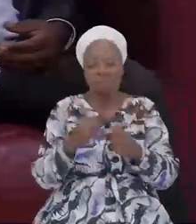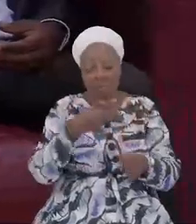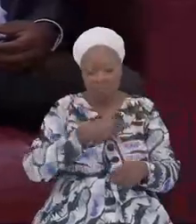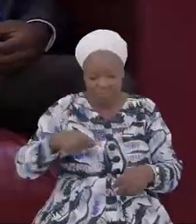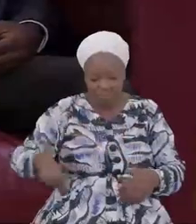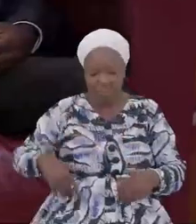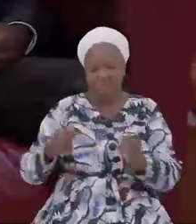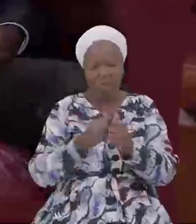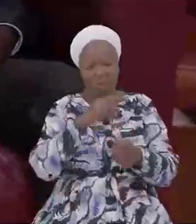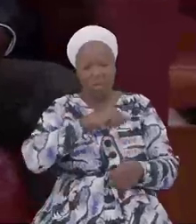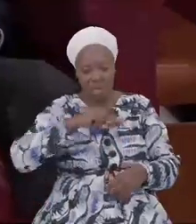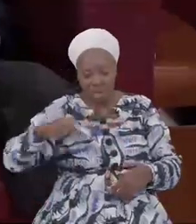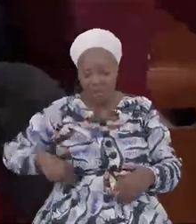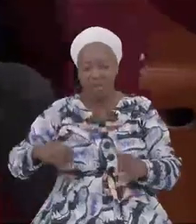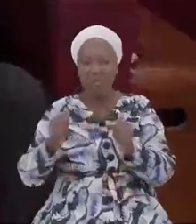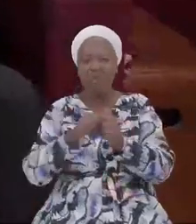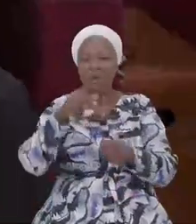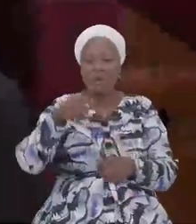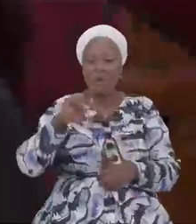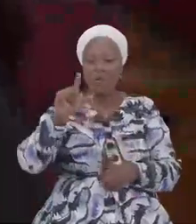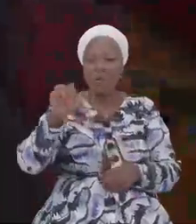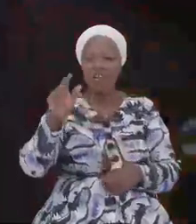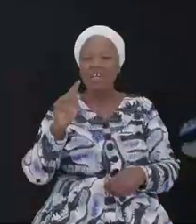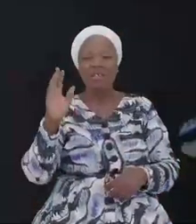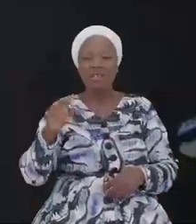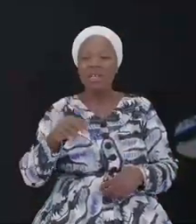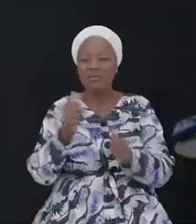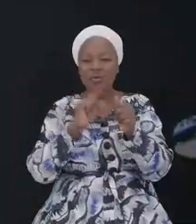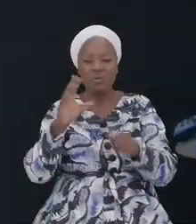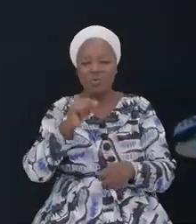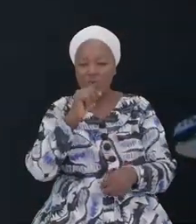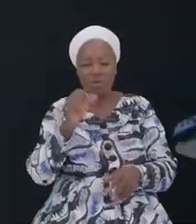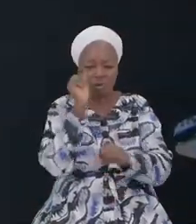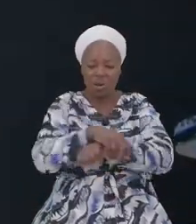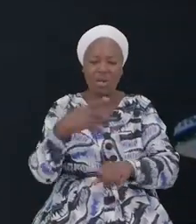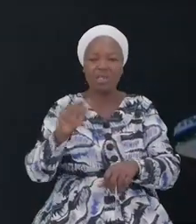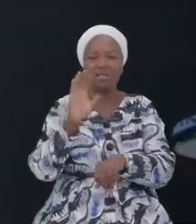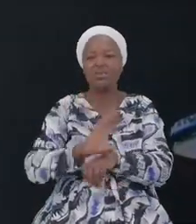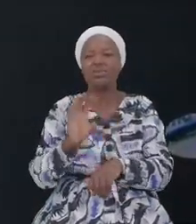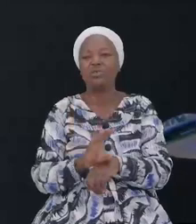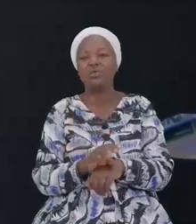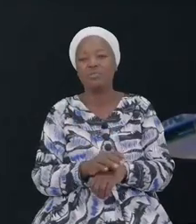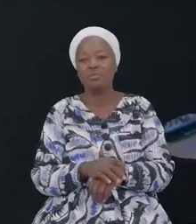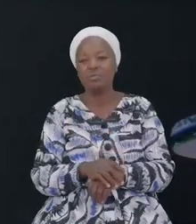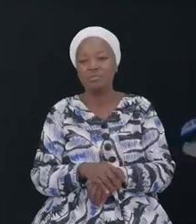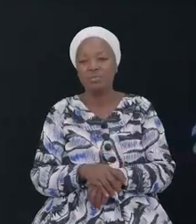Hérode, avec Pilate, tout le monde. Ne prévaudront point contre l'église de Dieu.